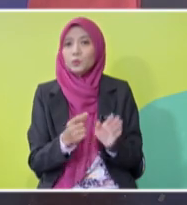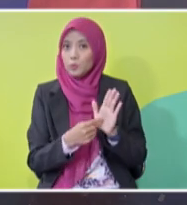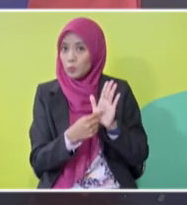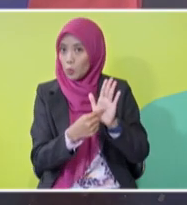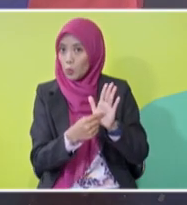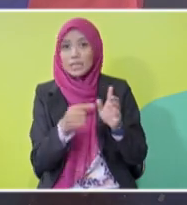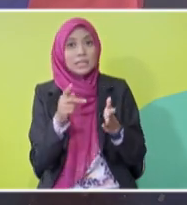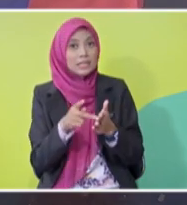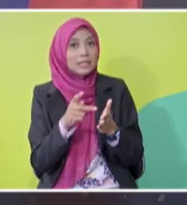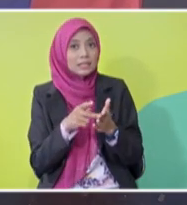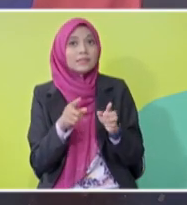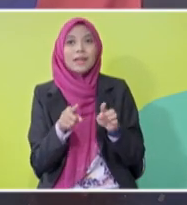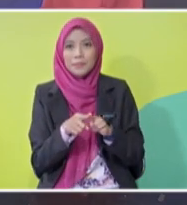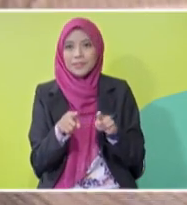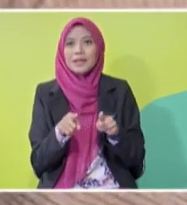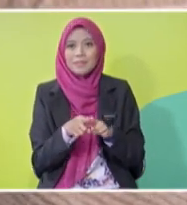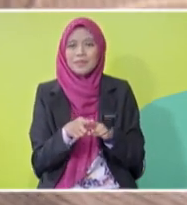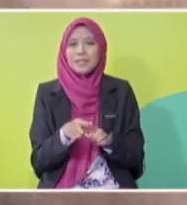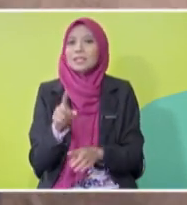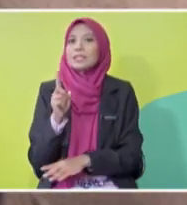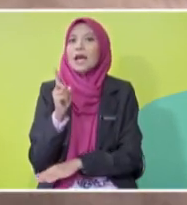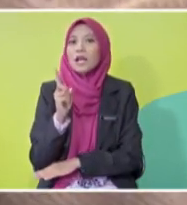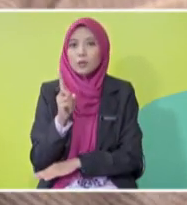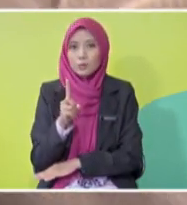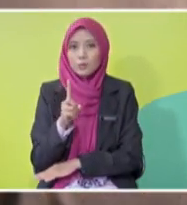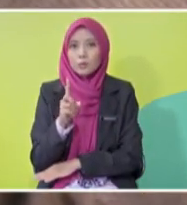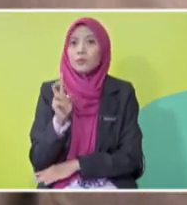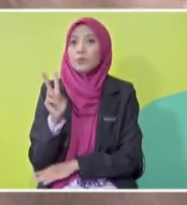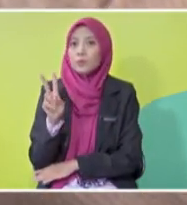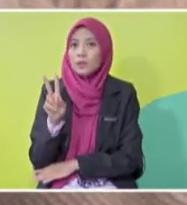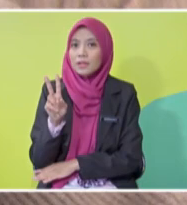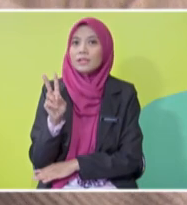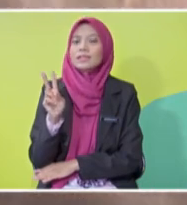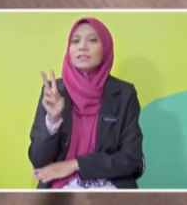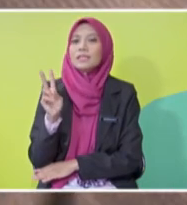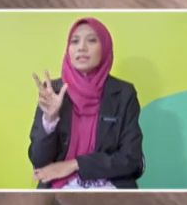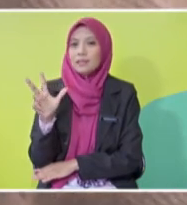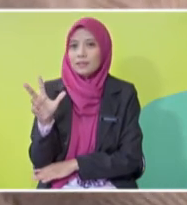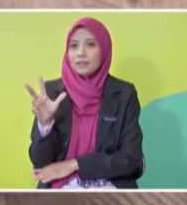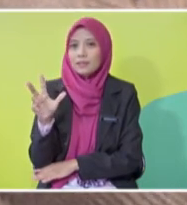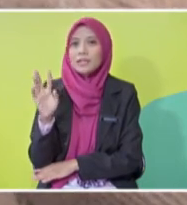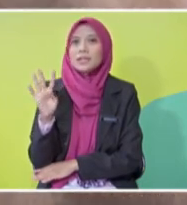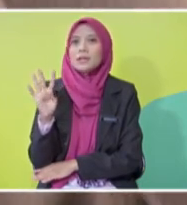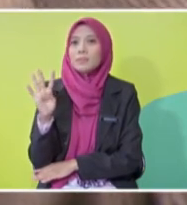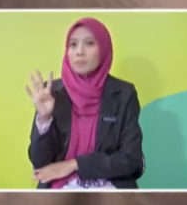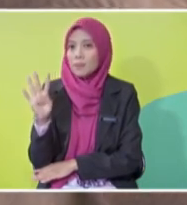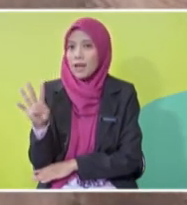sama-sama satu dua tiga empat